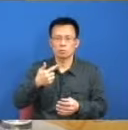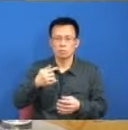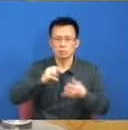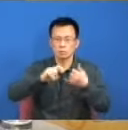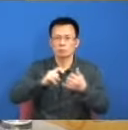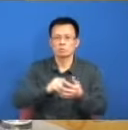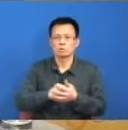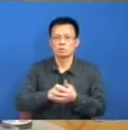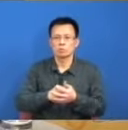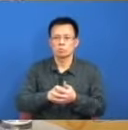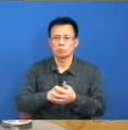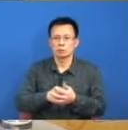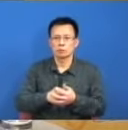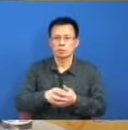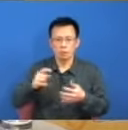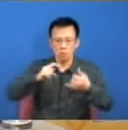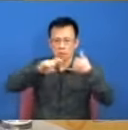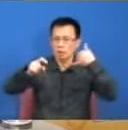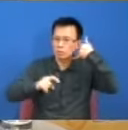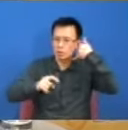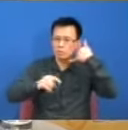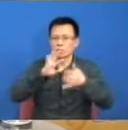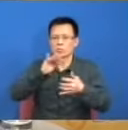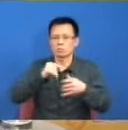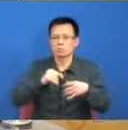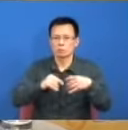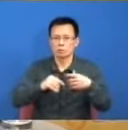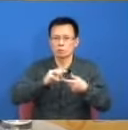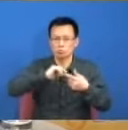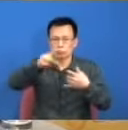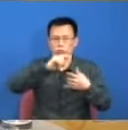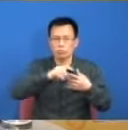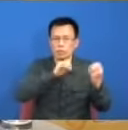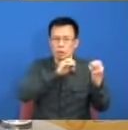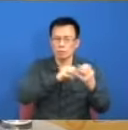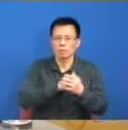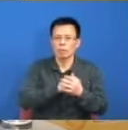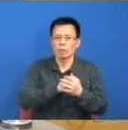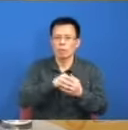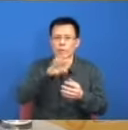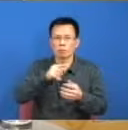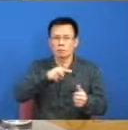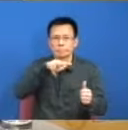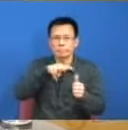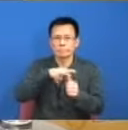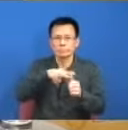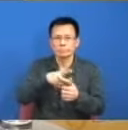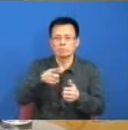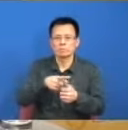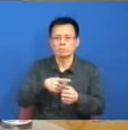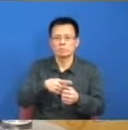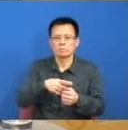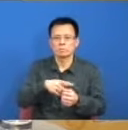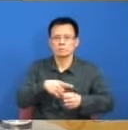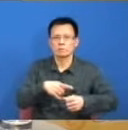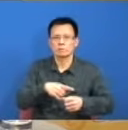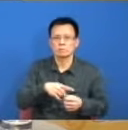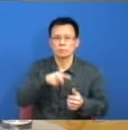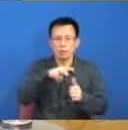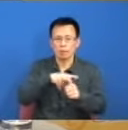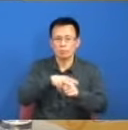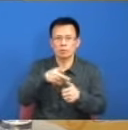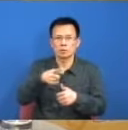就唔可以 打電話 啦， 唔係打電話都有， 都 同出面通訊，咁先至可以逼，即係透過呢啲咁嘅通話咧，先至其實先逼到